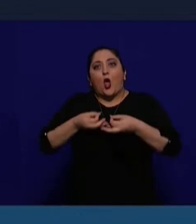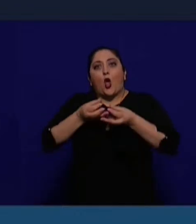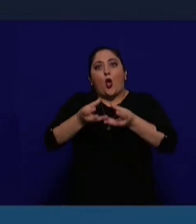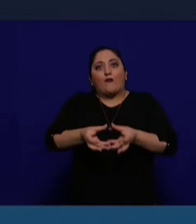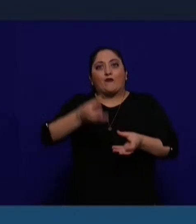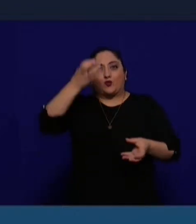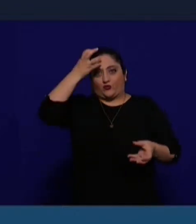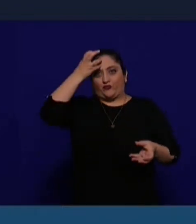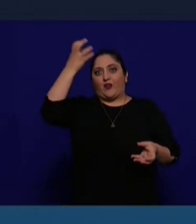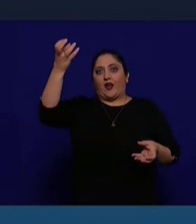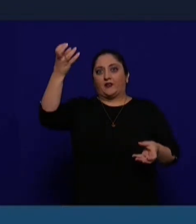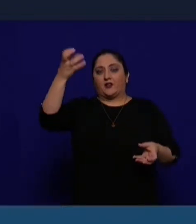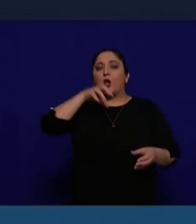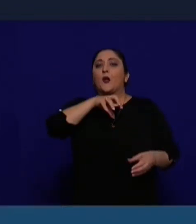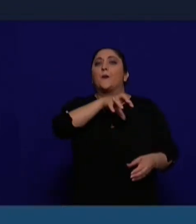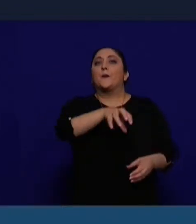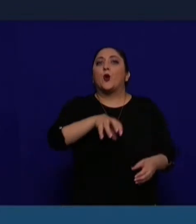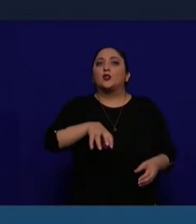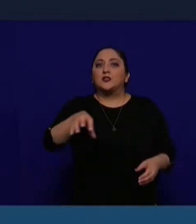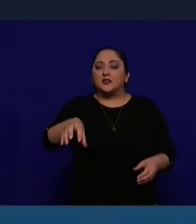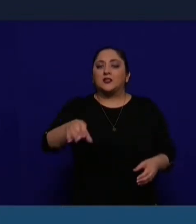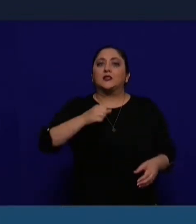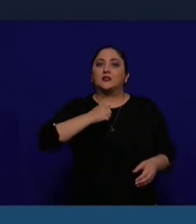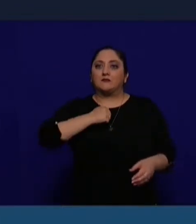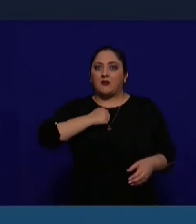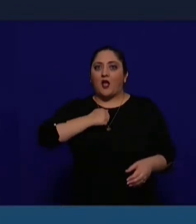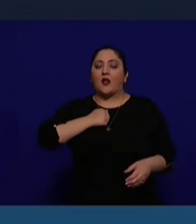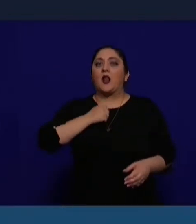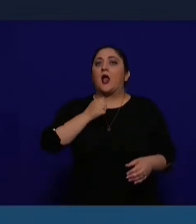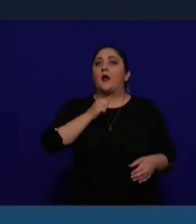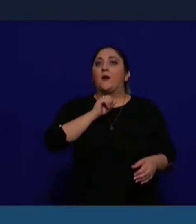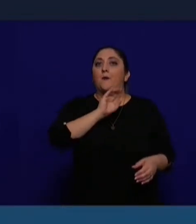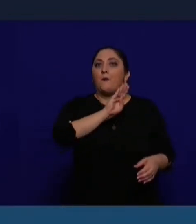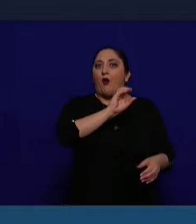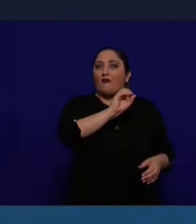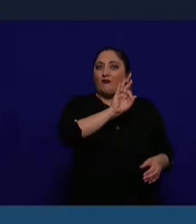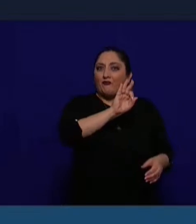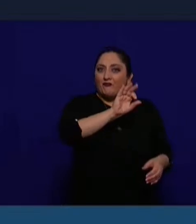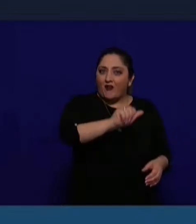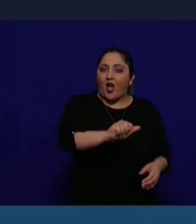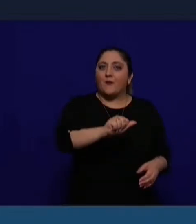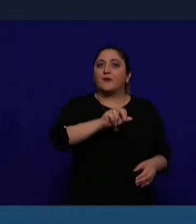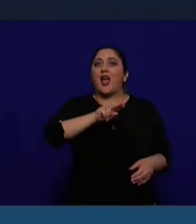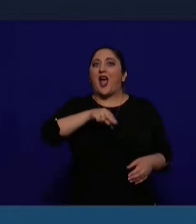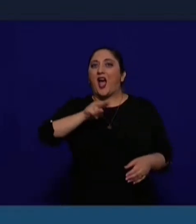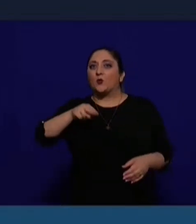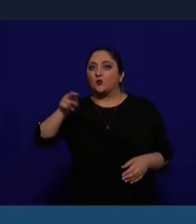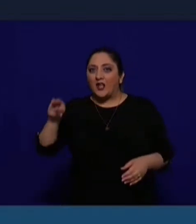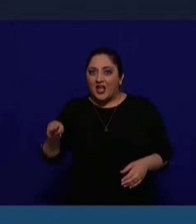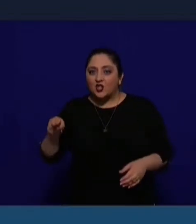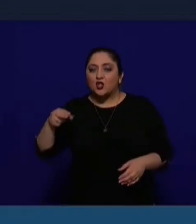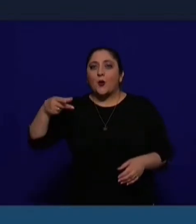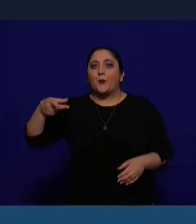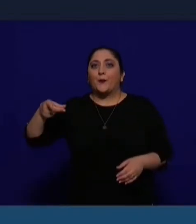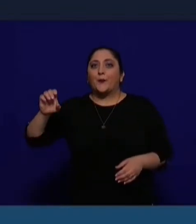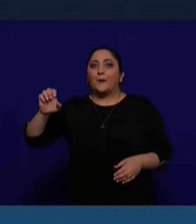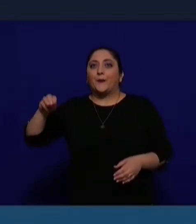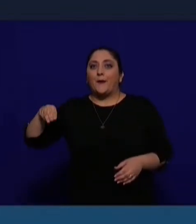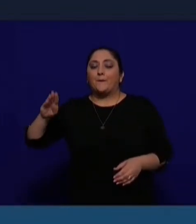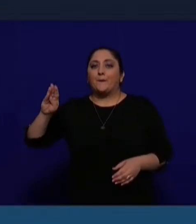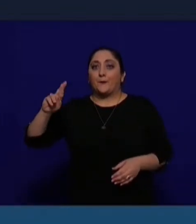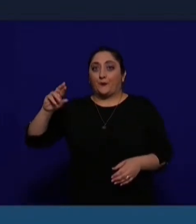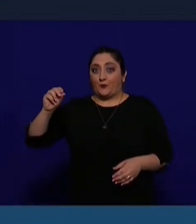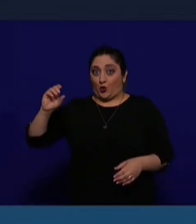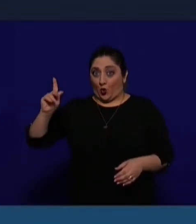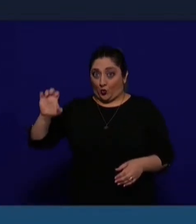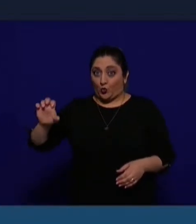kemm il-ħab tagħna ta' Boffa u kif ukoll ta' Għawdex u kif ukoll ta' Pembroke. U anke hawnhekk dak il-rapid